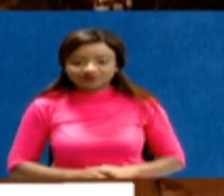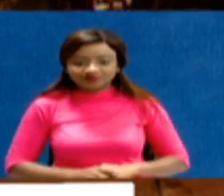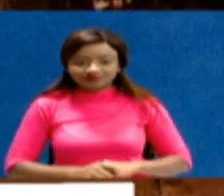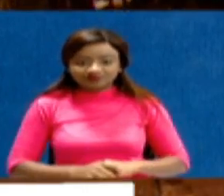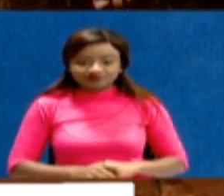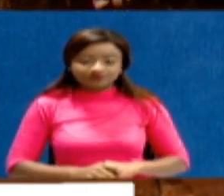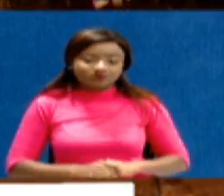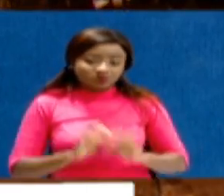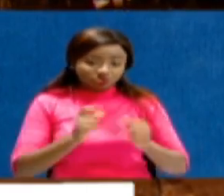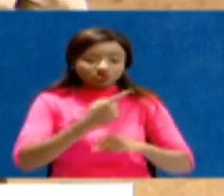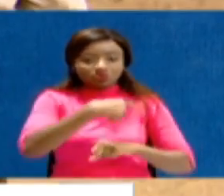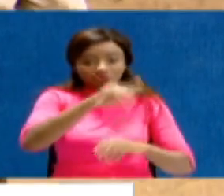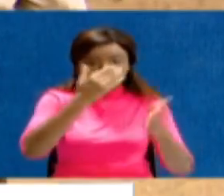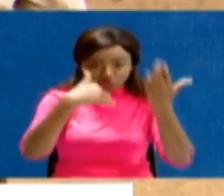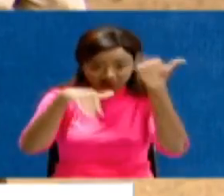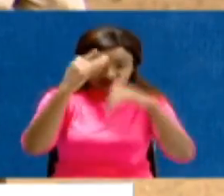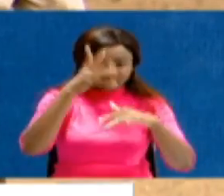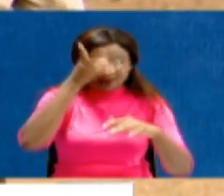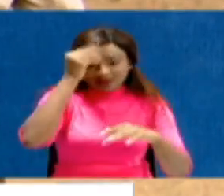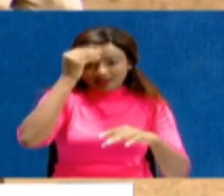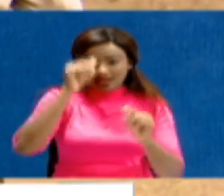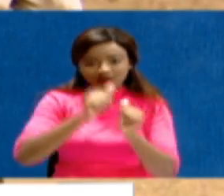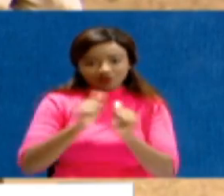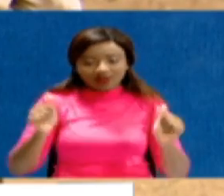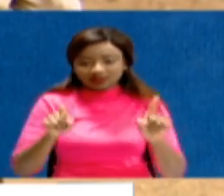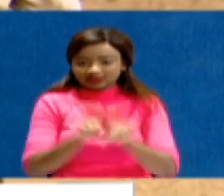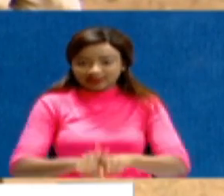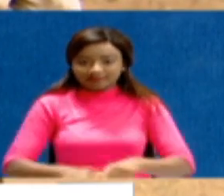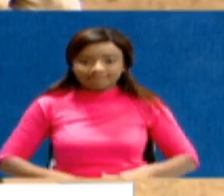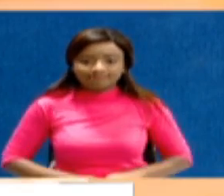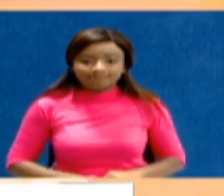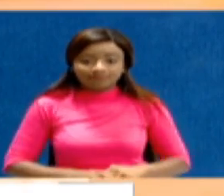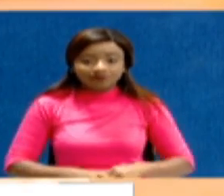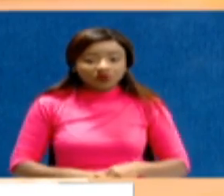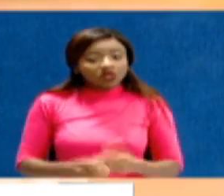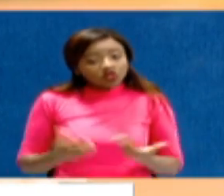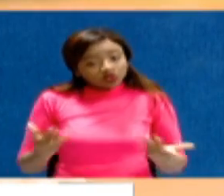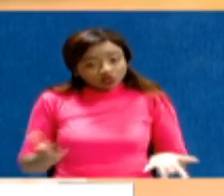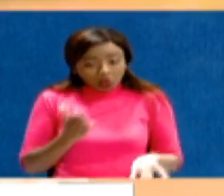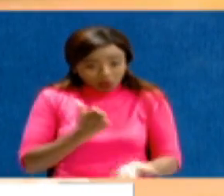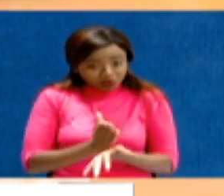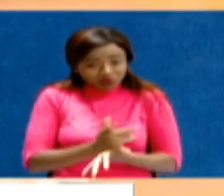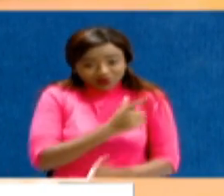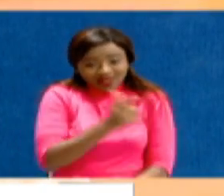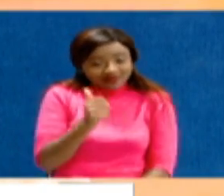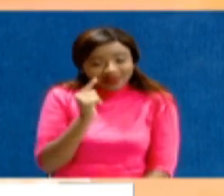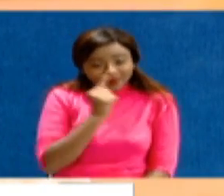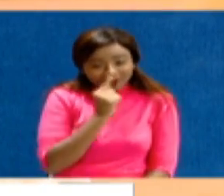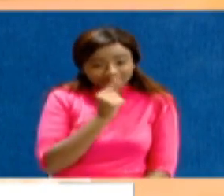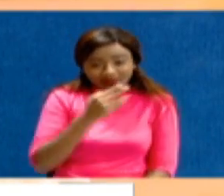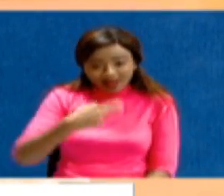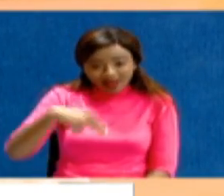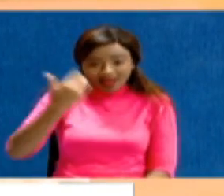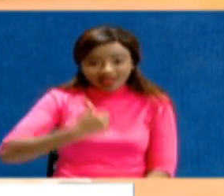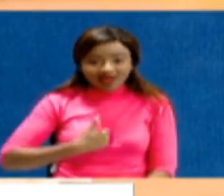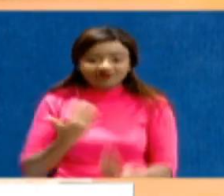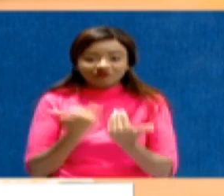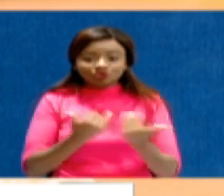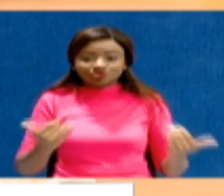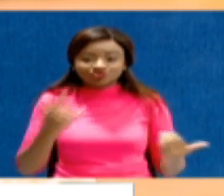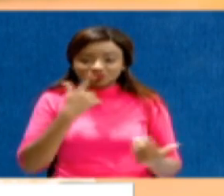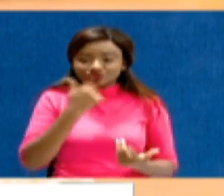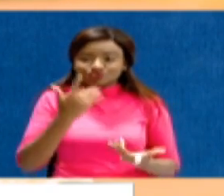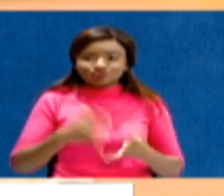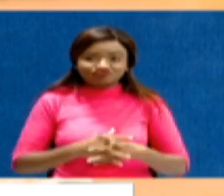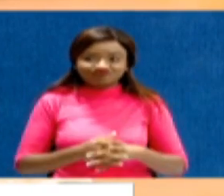rasmi. There's quite a very high risk of children dropping from schools. Those who are grown-ups may